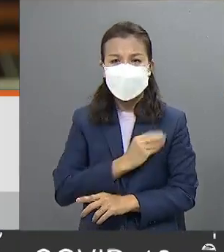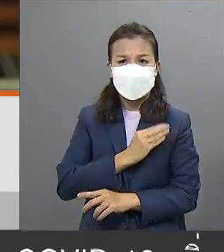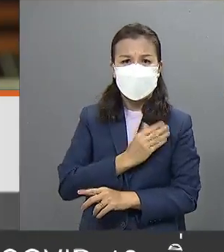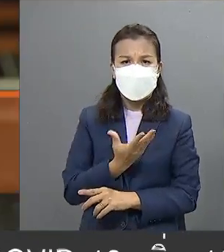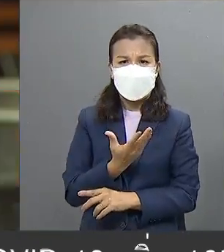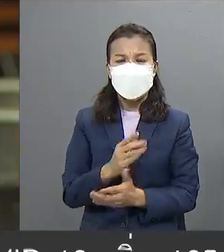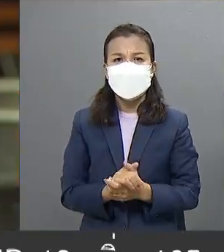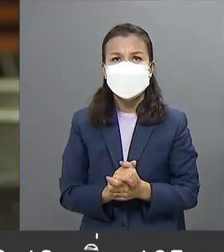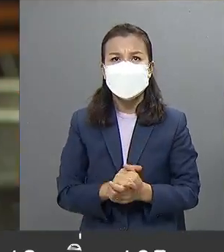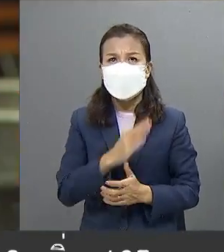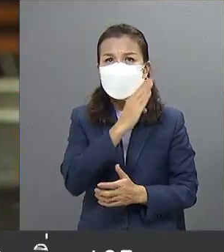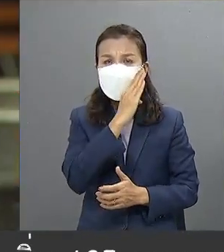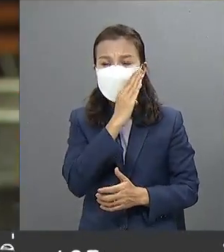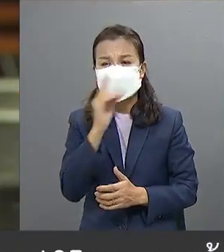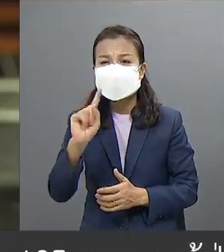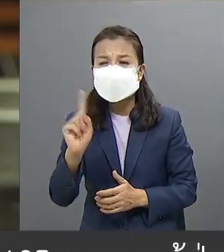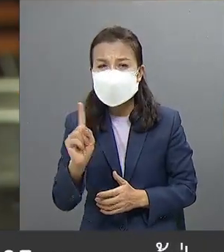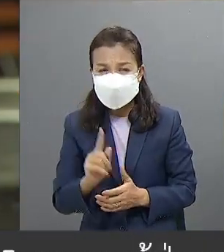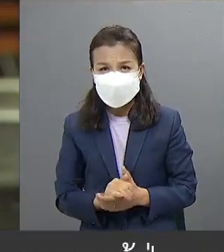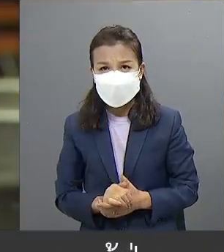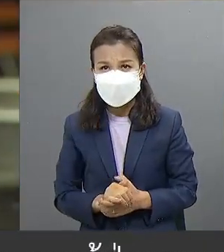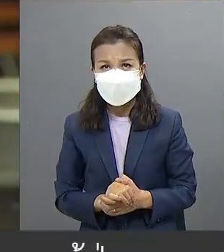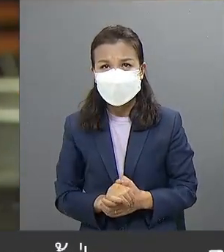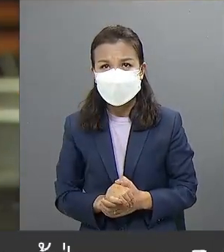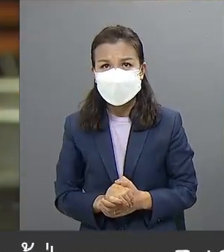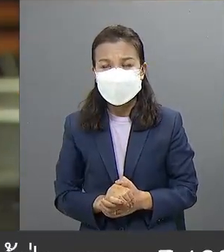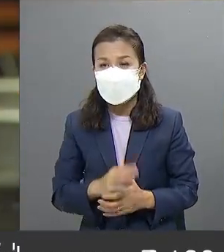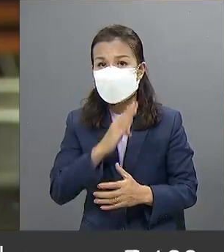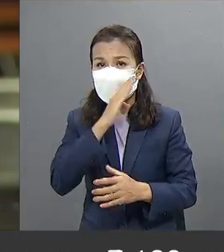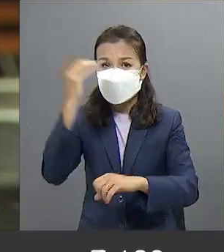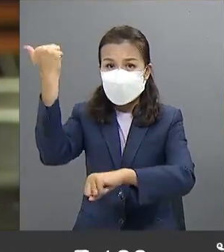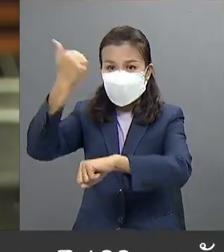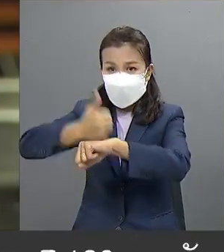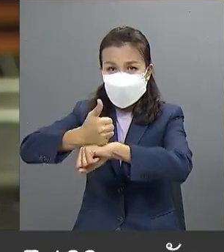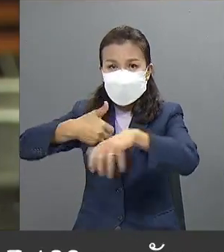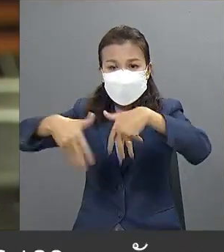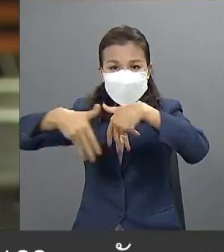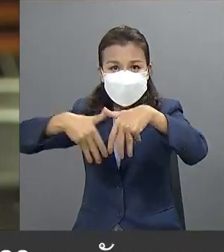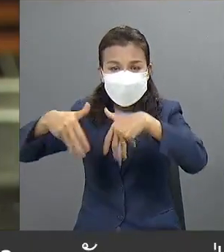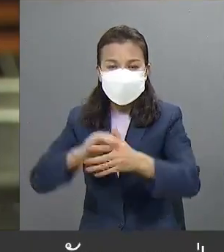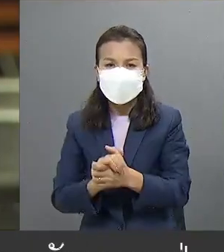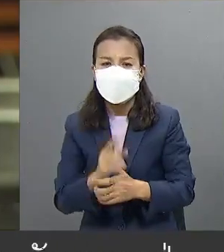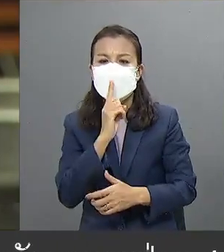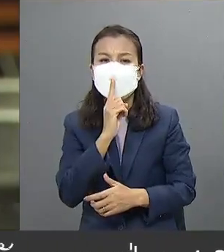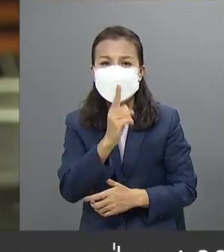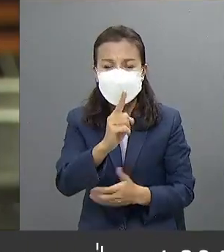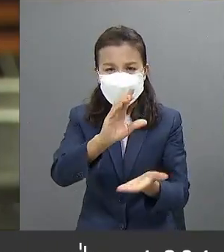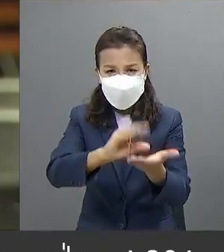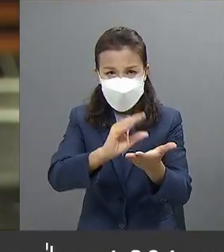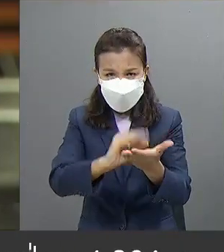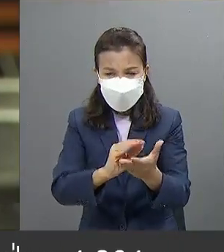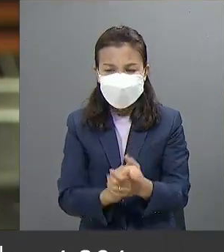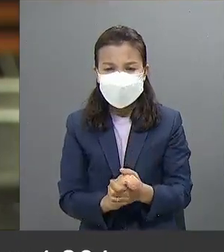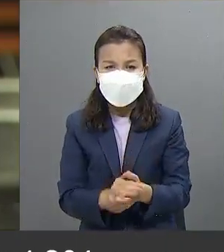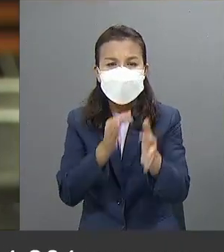คือถ้าหัวหน้าชุมชนนะลงไปให้ข้อมูลลงไปให้ลงไปให้แบบ